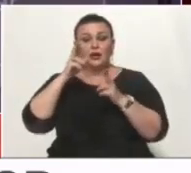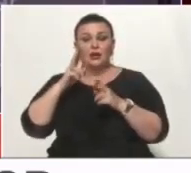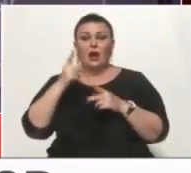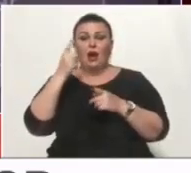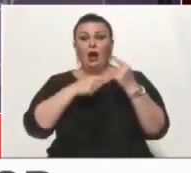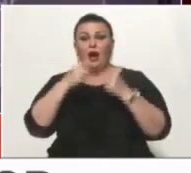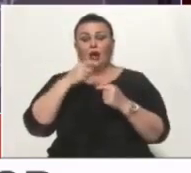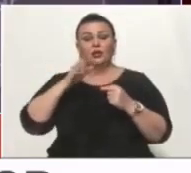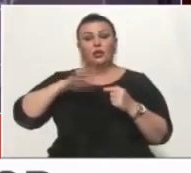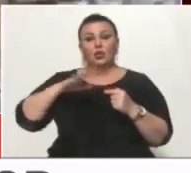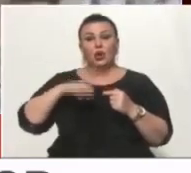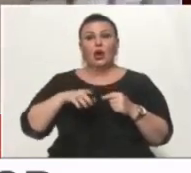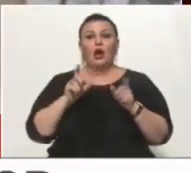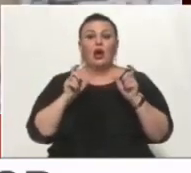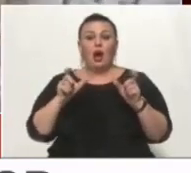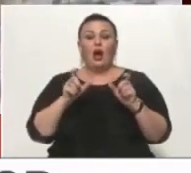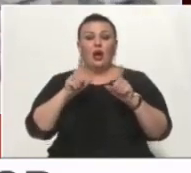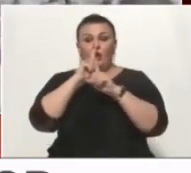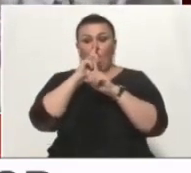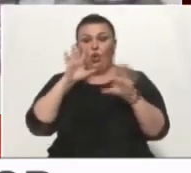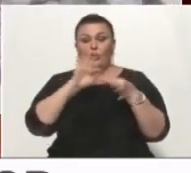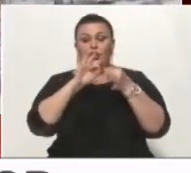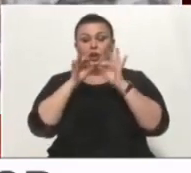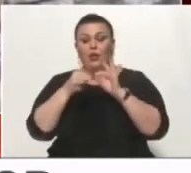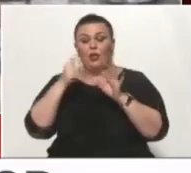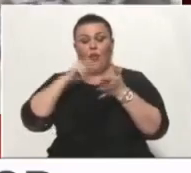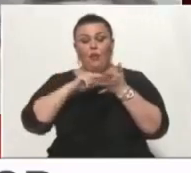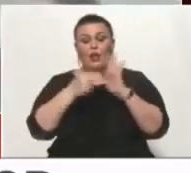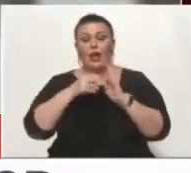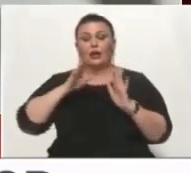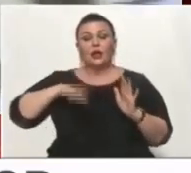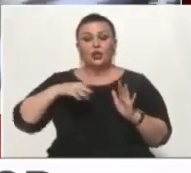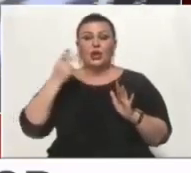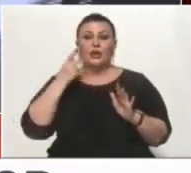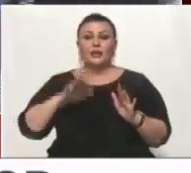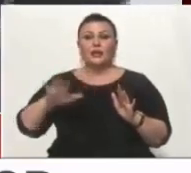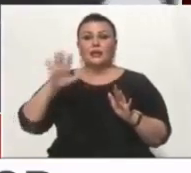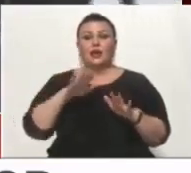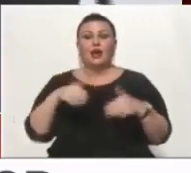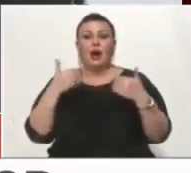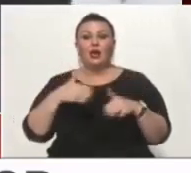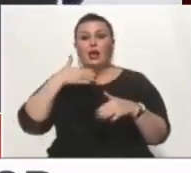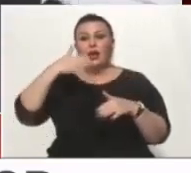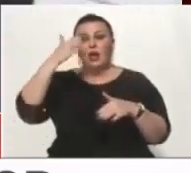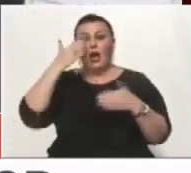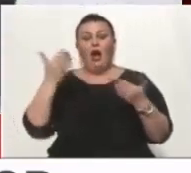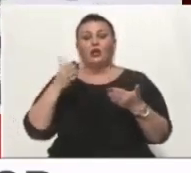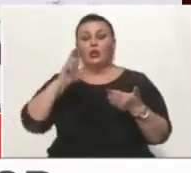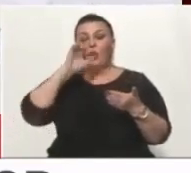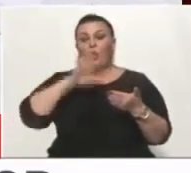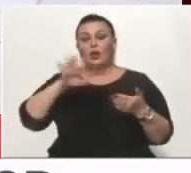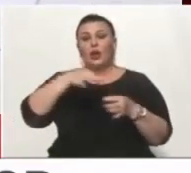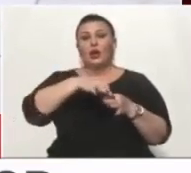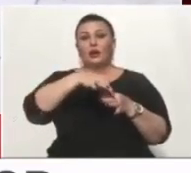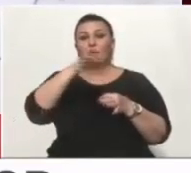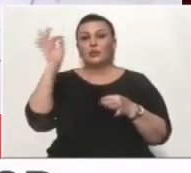sonra karantinə alınmayacaqları barədə və bu plandan sonra isə İngilislər artıq yayda hansı ölkələrə gedə